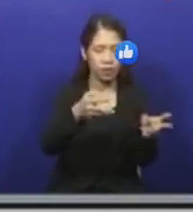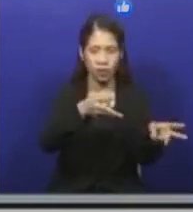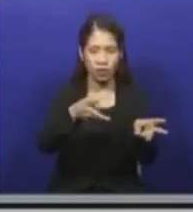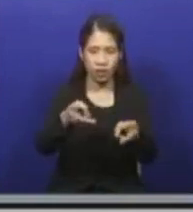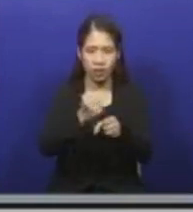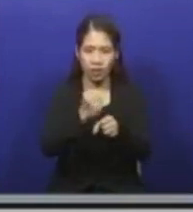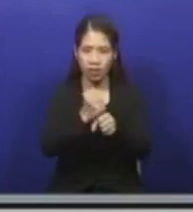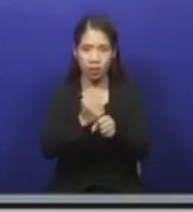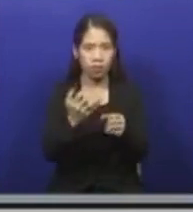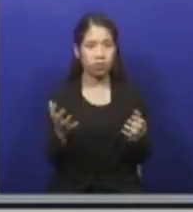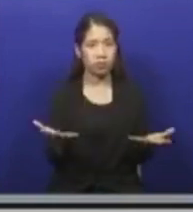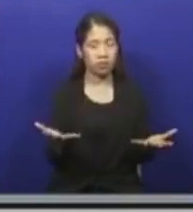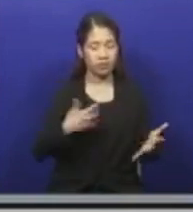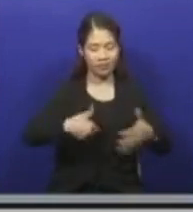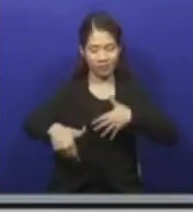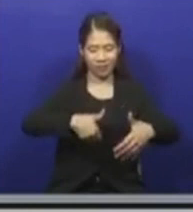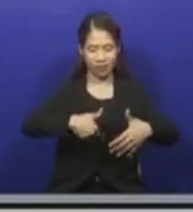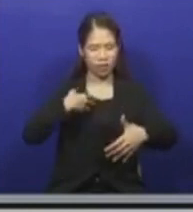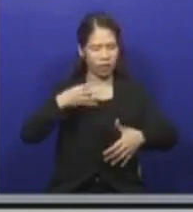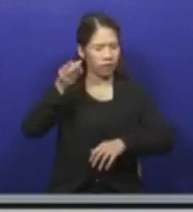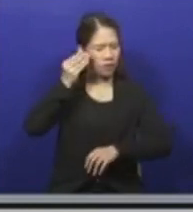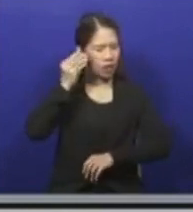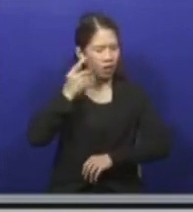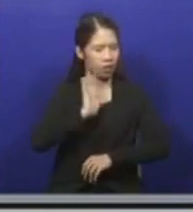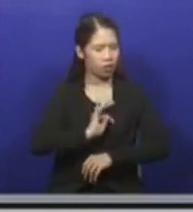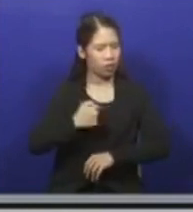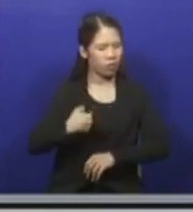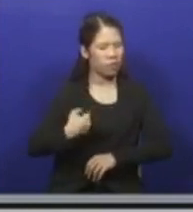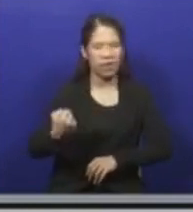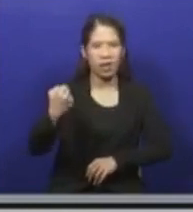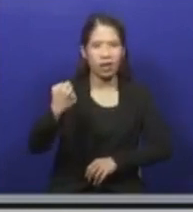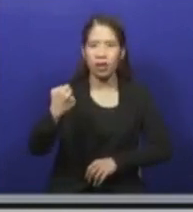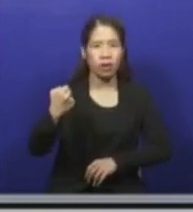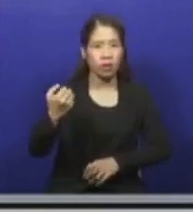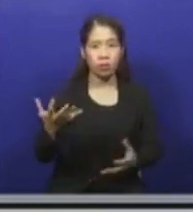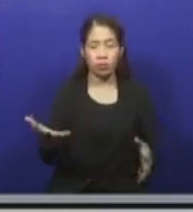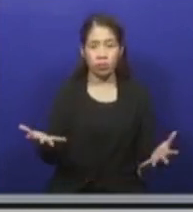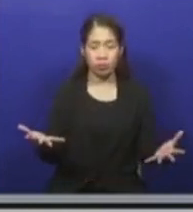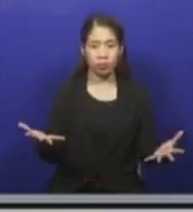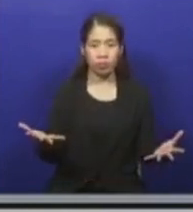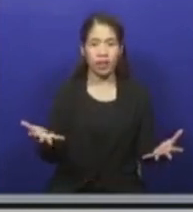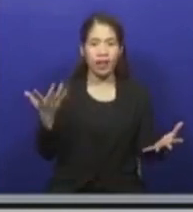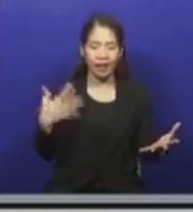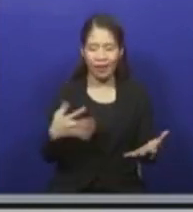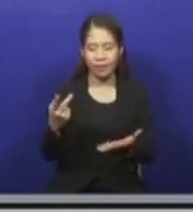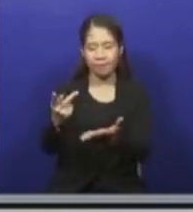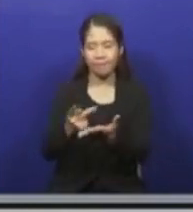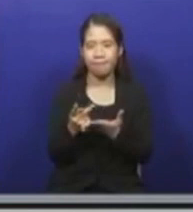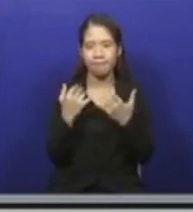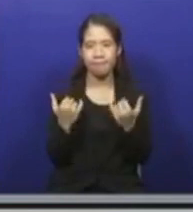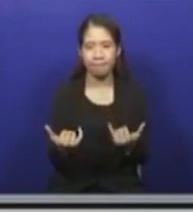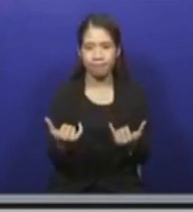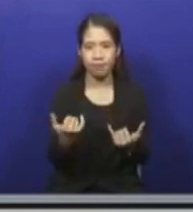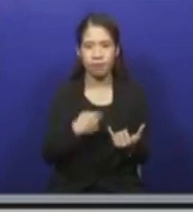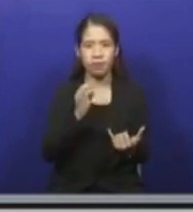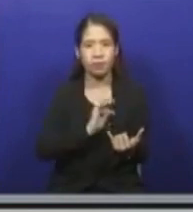ที่จะทำให้พี่น้องประชาชนรู้สึกมั่นใจว่าจะผ่านวิกฤตครั้งนี้ไปได้และการกู้ครั้งนี้มันจะเป็น